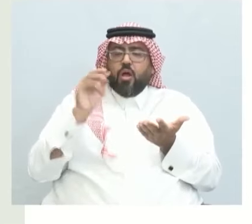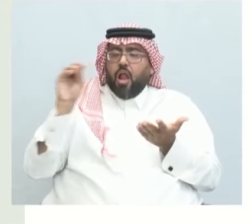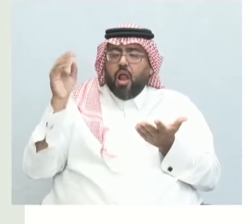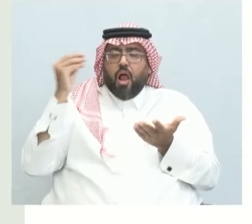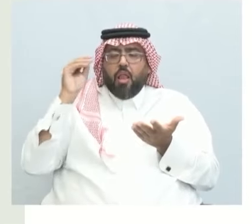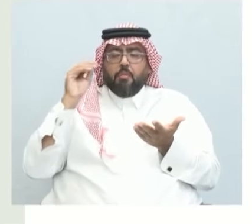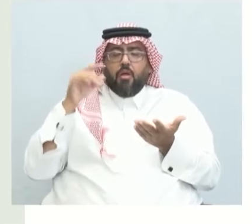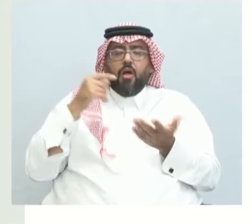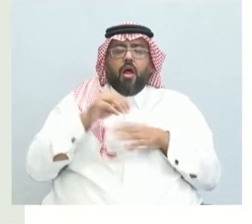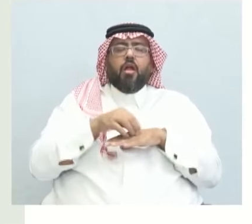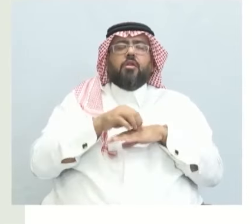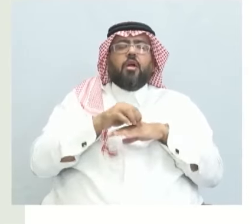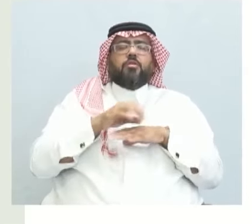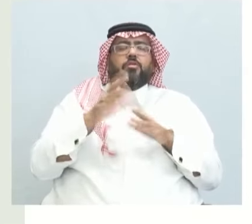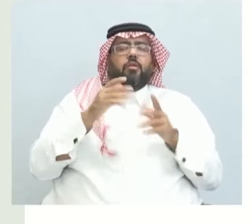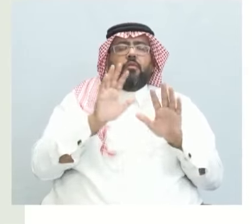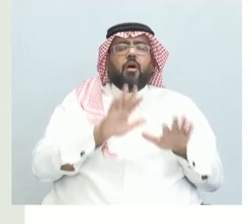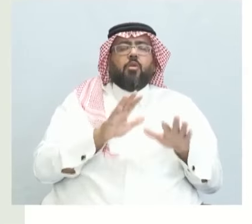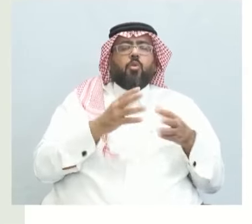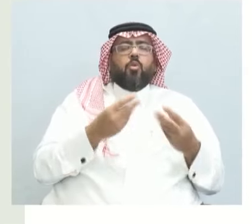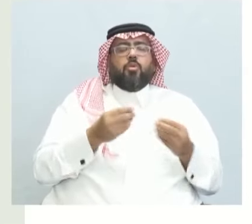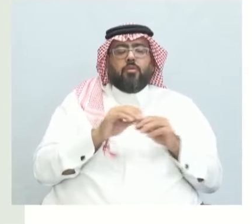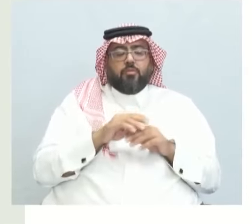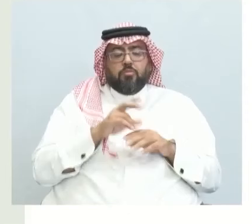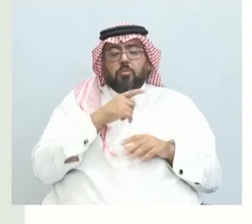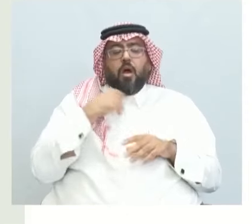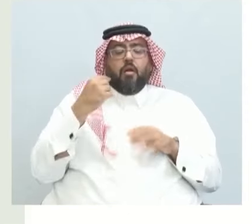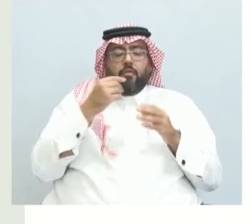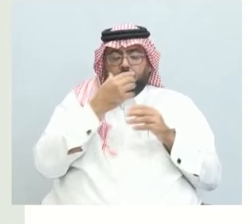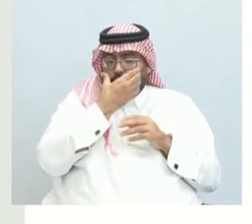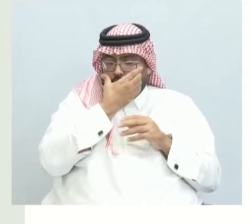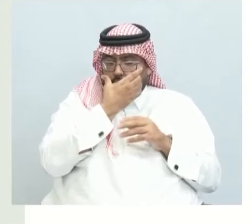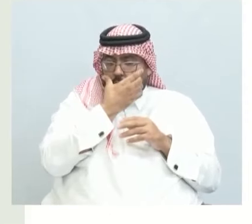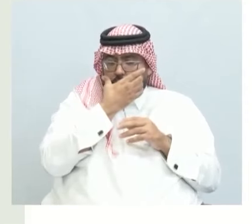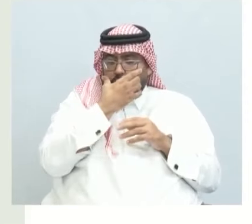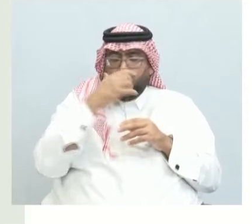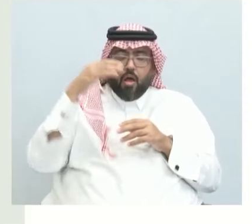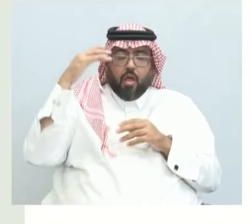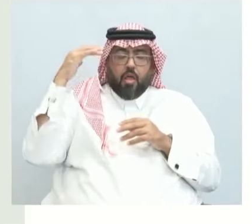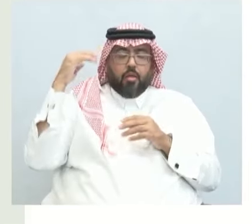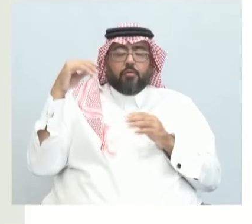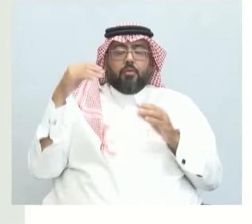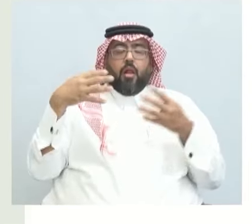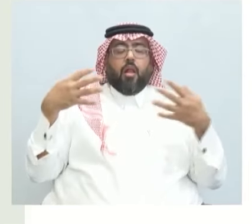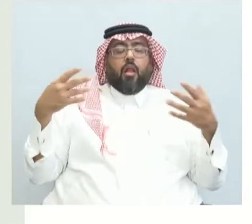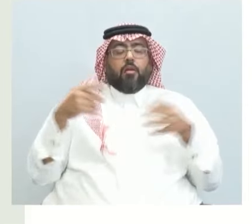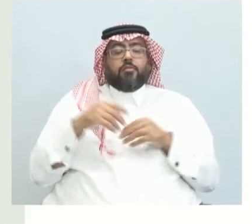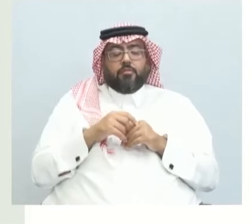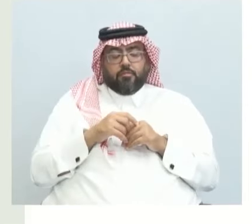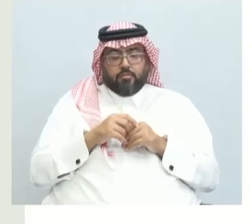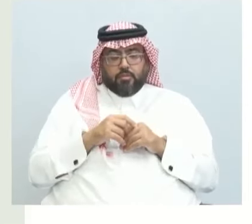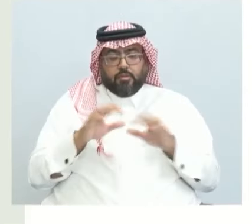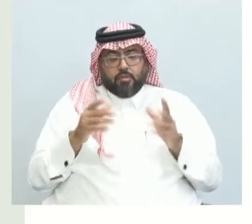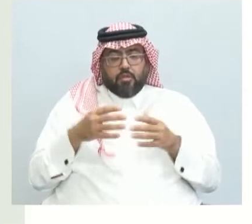الشاعر الجاهلي على وجه الخصوص متاثرا بالصحراء يستمد منها عناصر خياله يتغنى بها ويغني لها